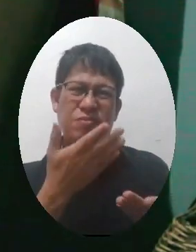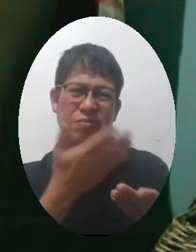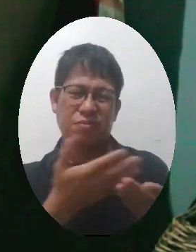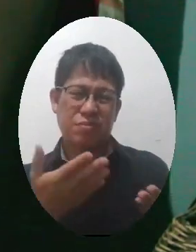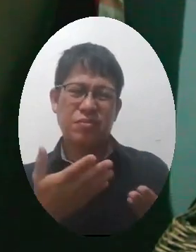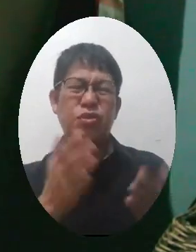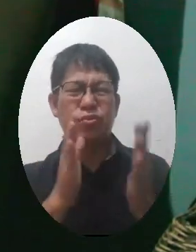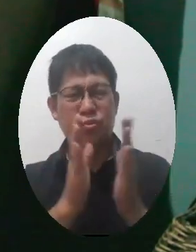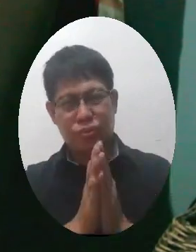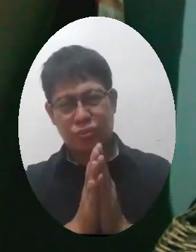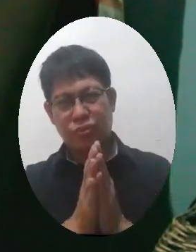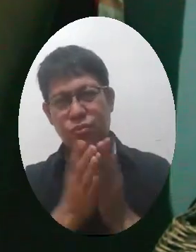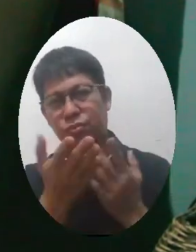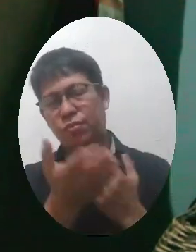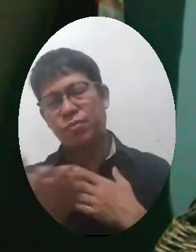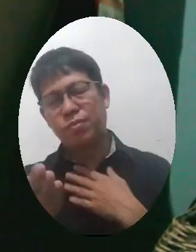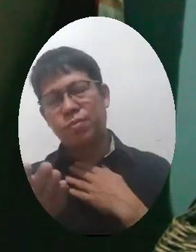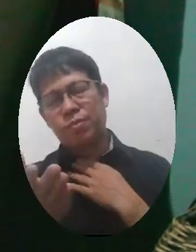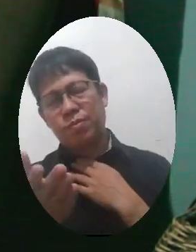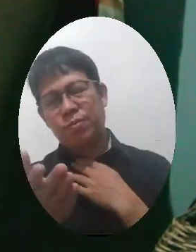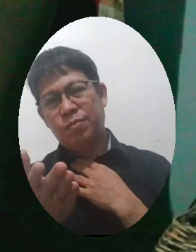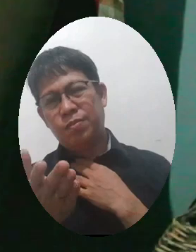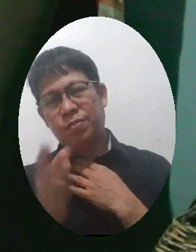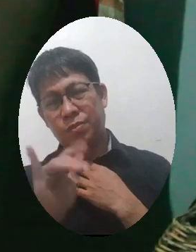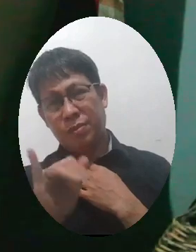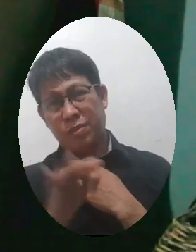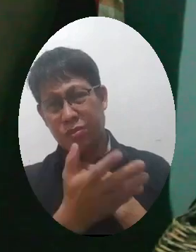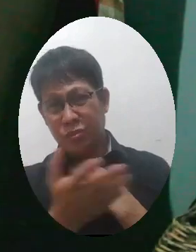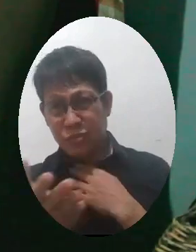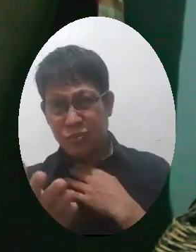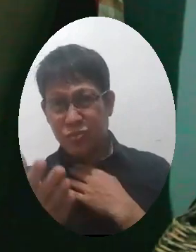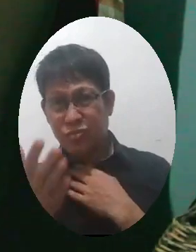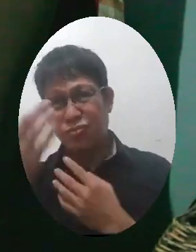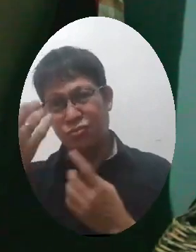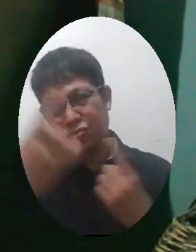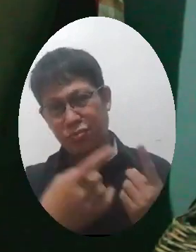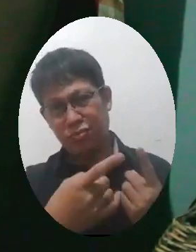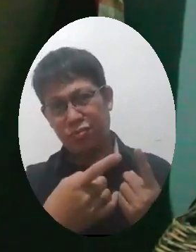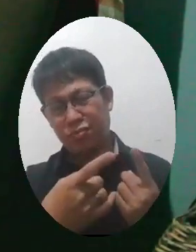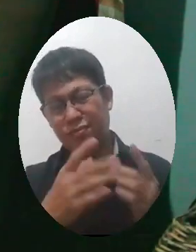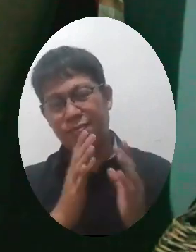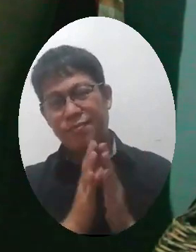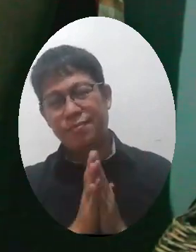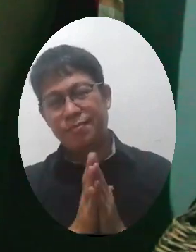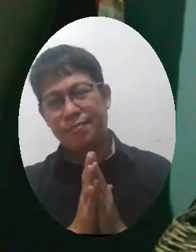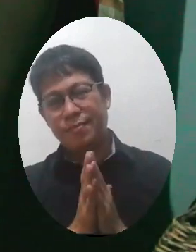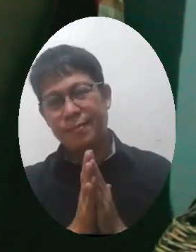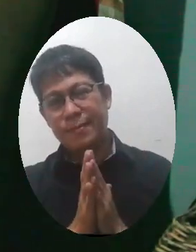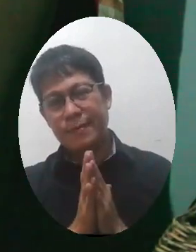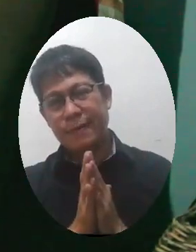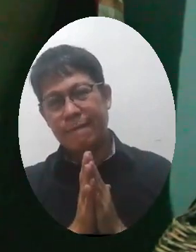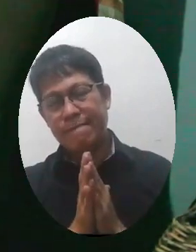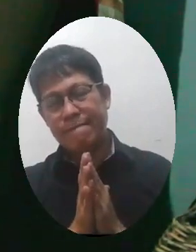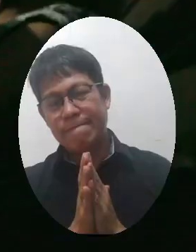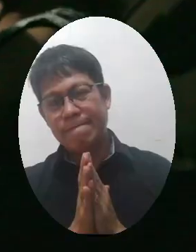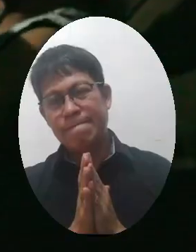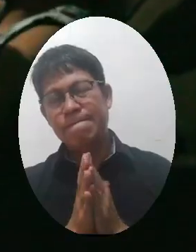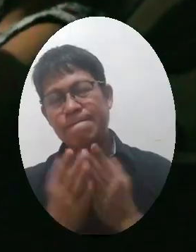mailalapit ko. Kung meron pong, kung sakali po na meron mag-donate.